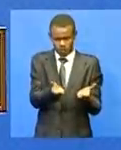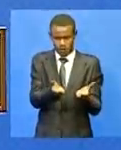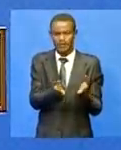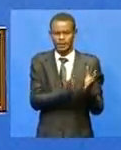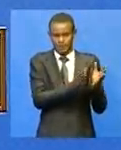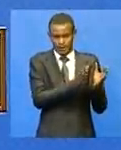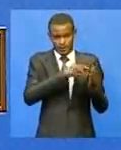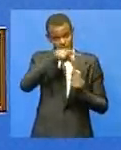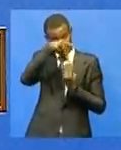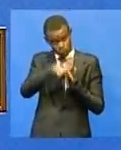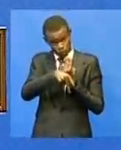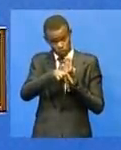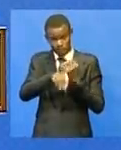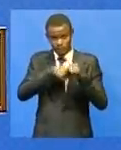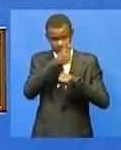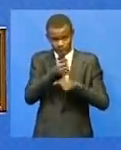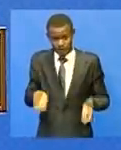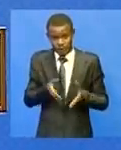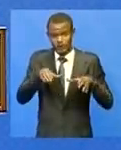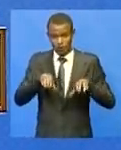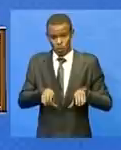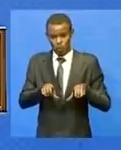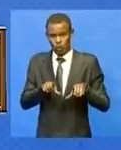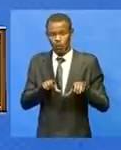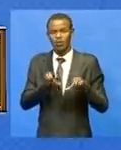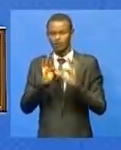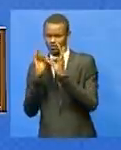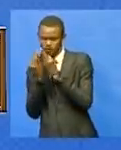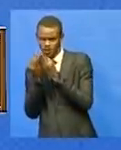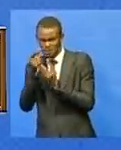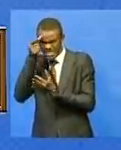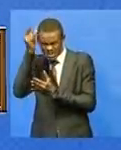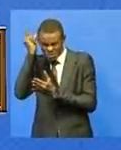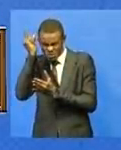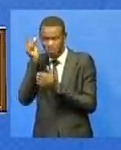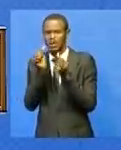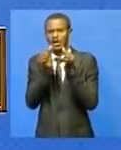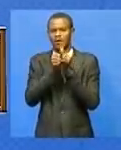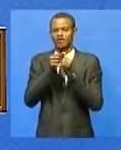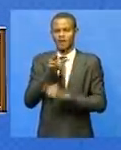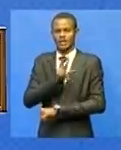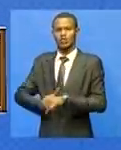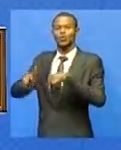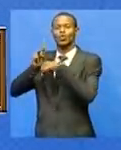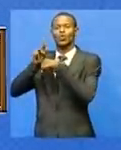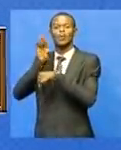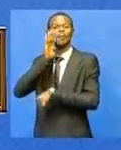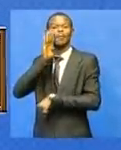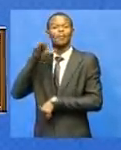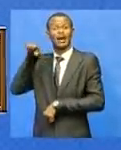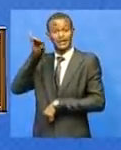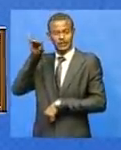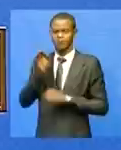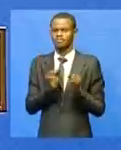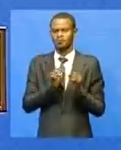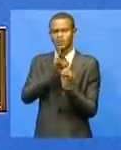Congo, la famille Lumumba et le Royaume de Belgique. Il est prévu à cet effet, à Bruxelles le 21 juin